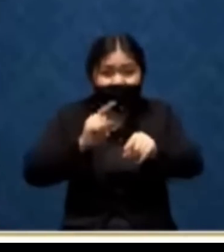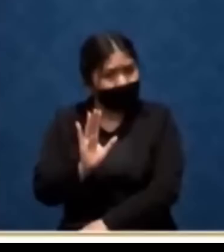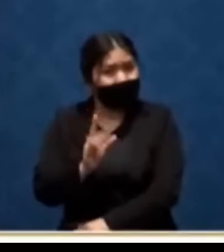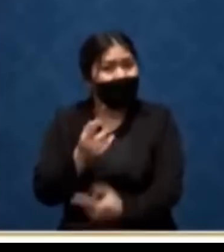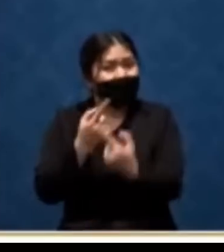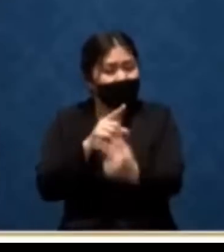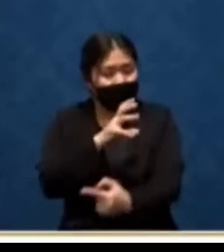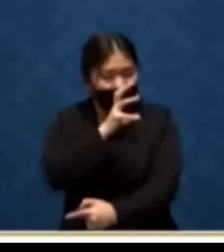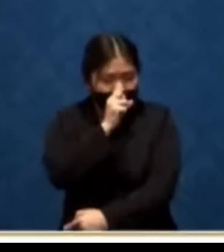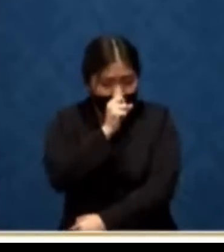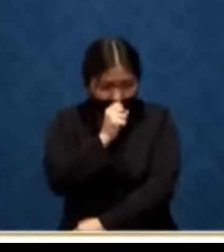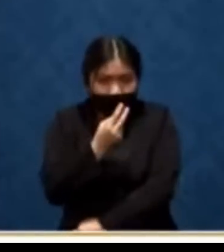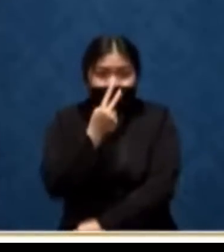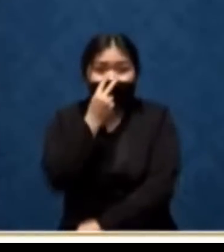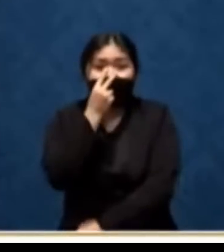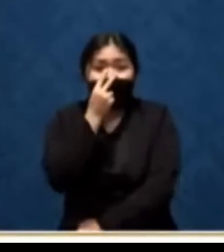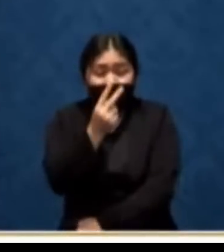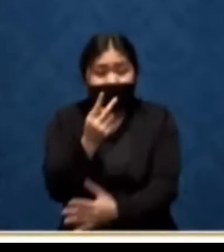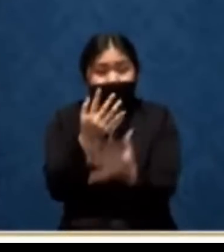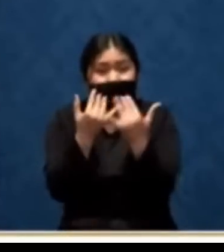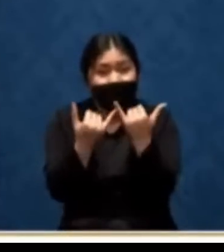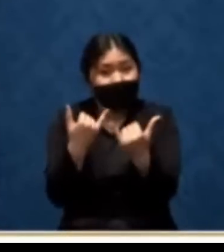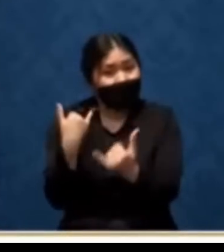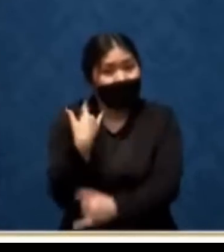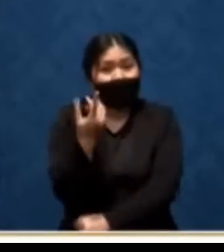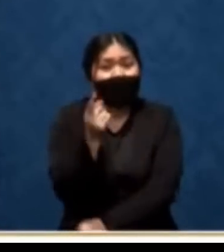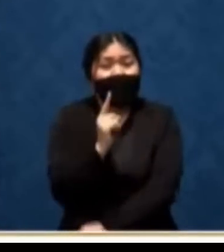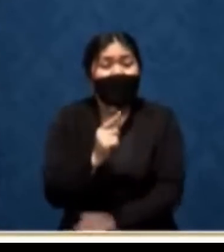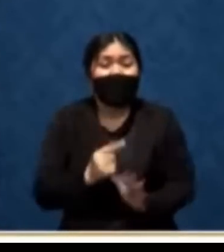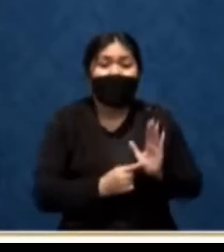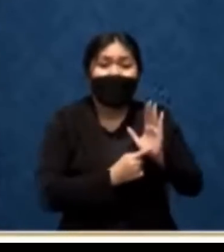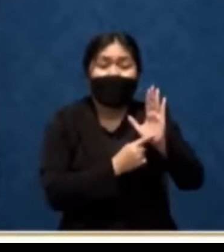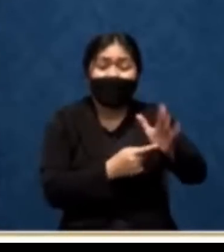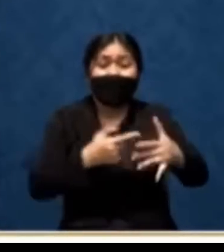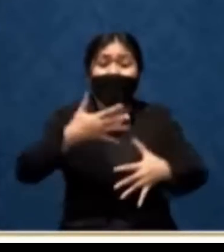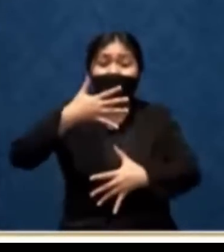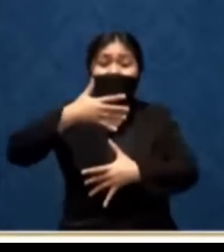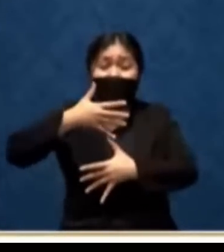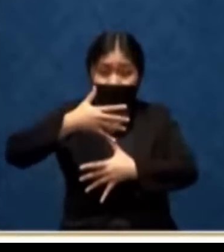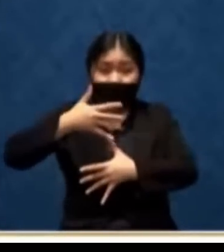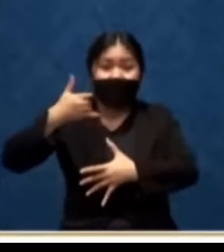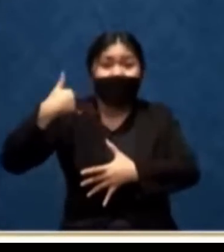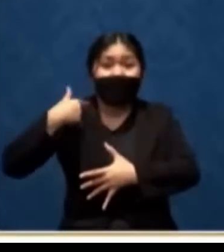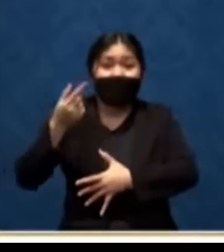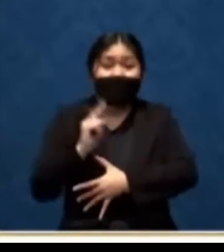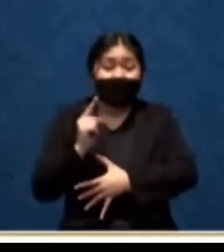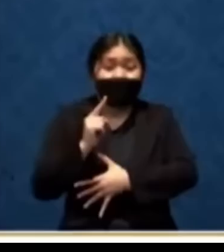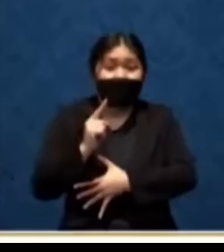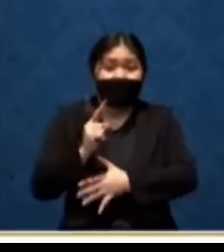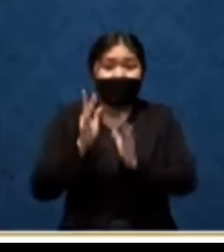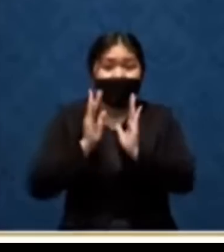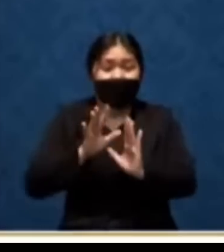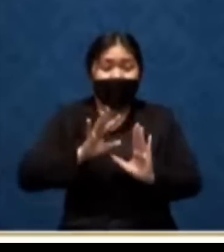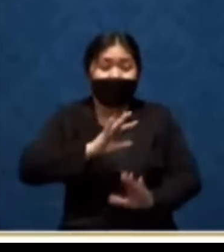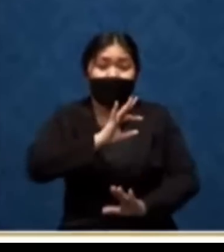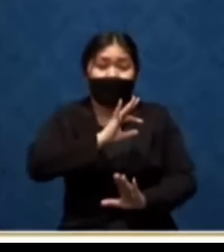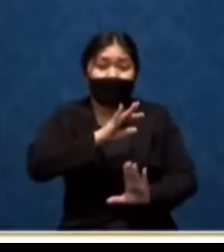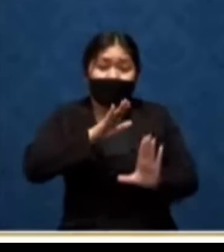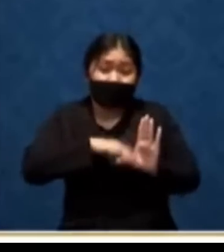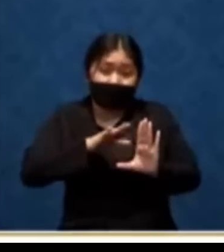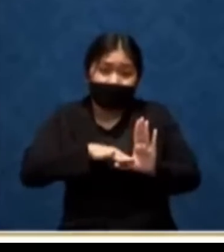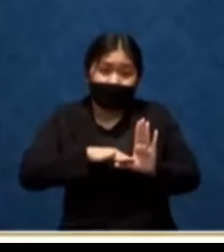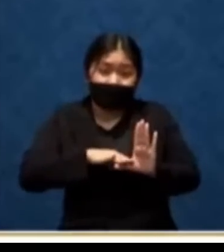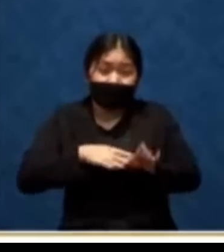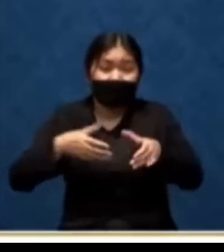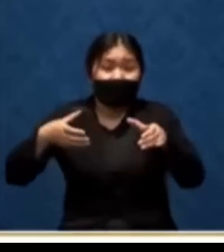ไปดูสิ่งที่เกิดขึ้นในบ้านเมืองตอนนี้บ้างครับเอาอย่างแถวเยาวราชนี่เลยนะครับว่าที่ผู้สมัครส.ส.พรรคก้าวไกลก